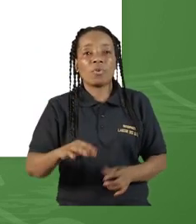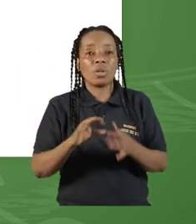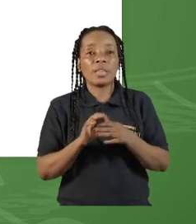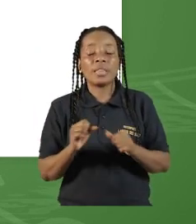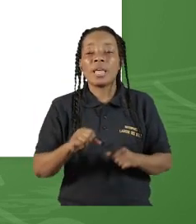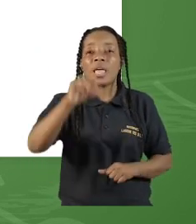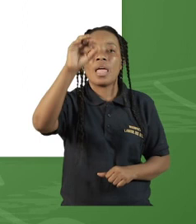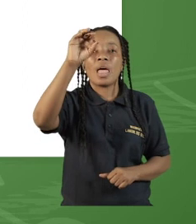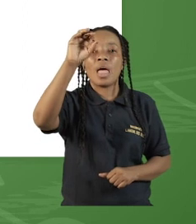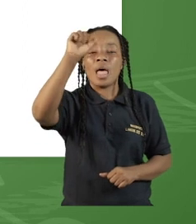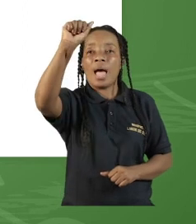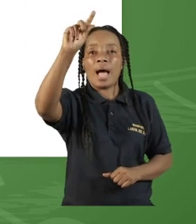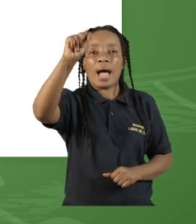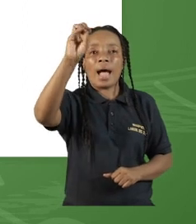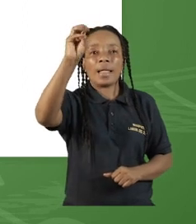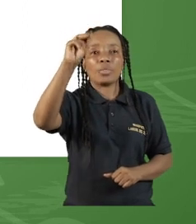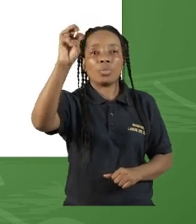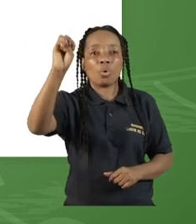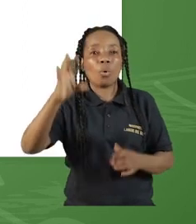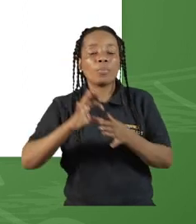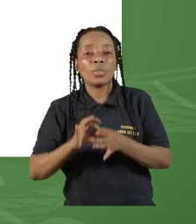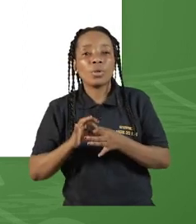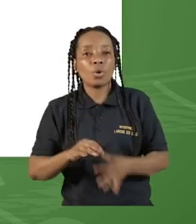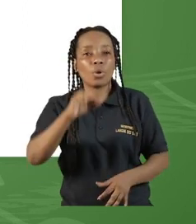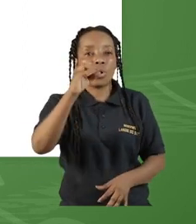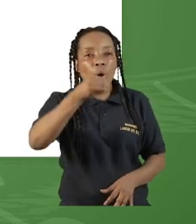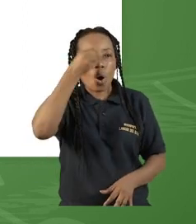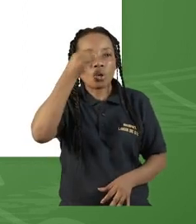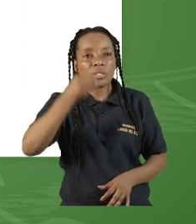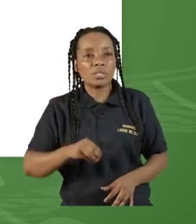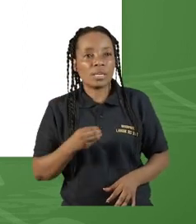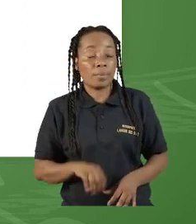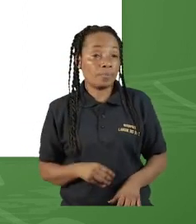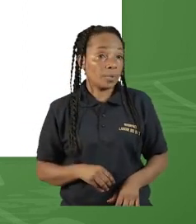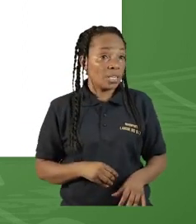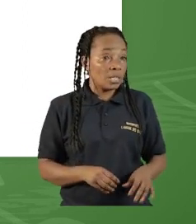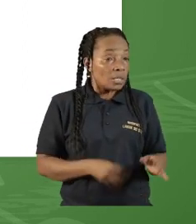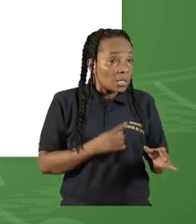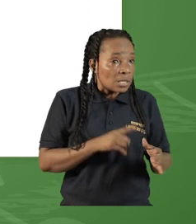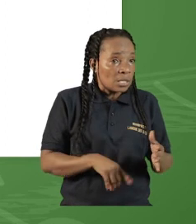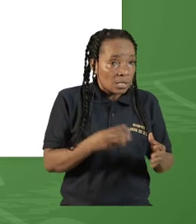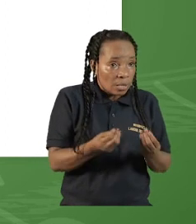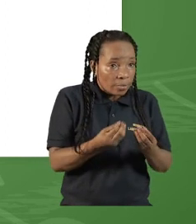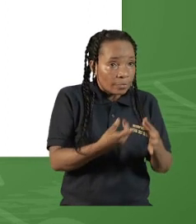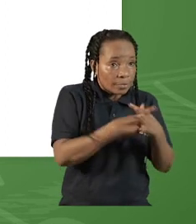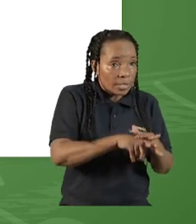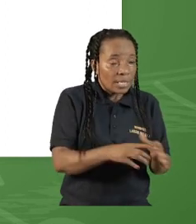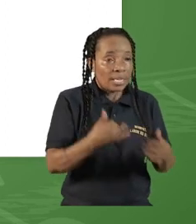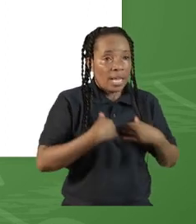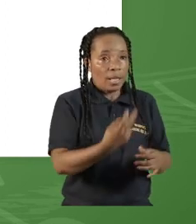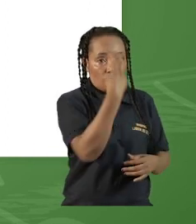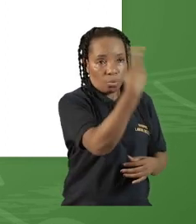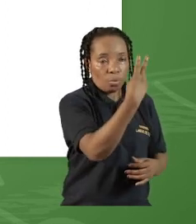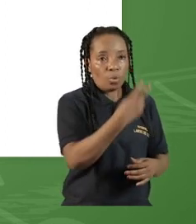Côté réactif, nous avons 2 atomes d'oxygène. Tandis que côté des produits, il y a 4 atomes